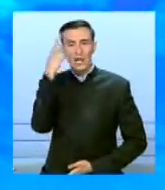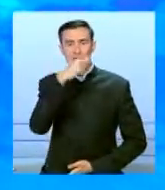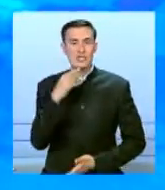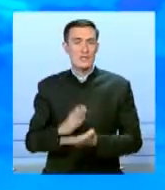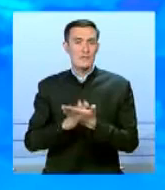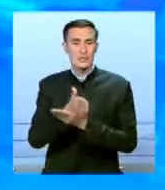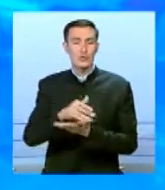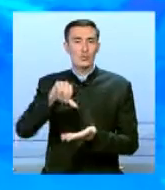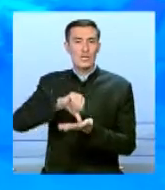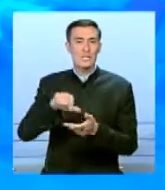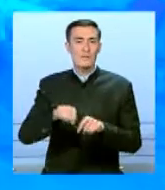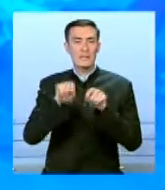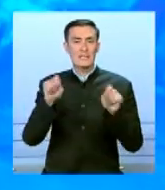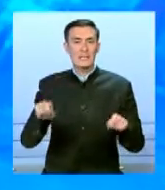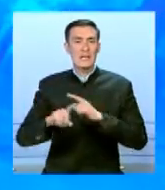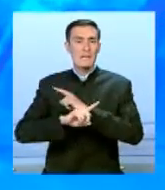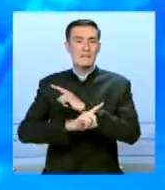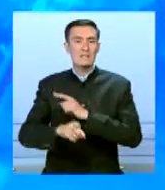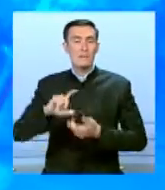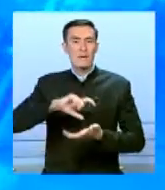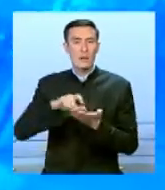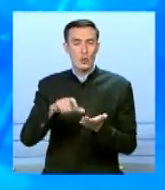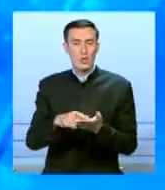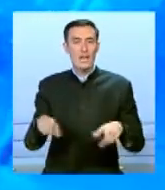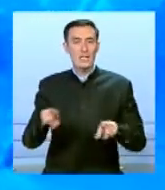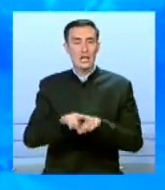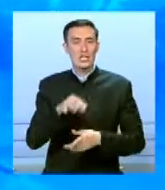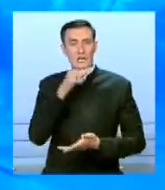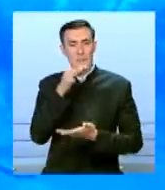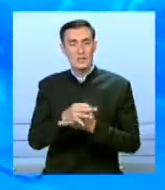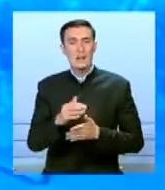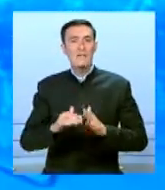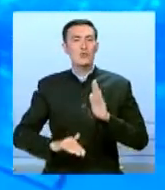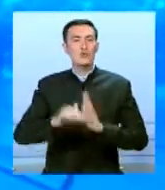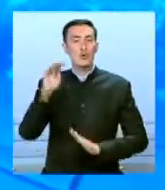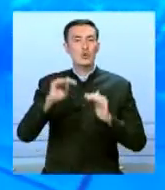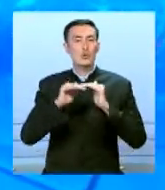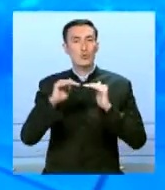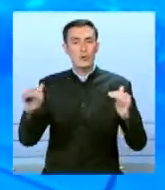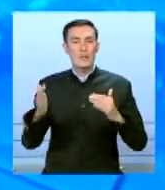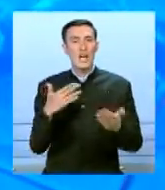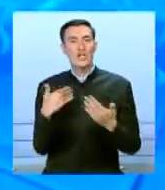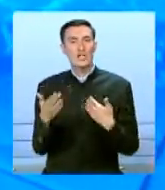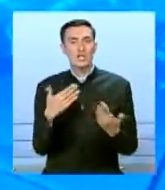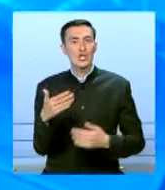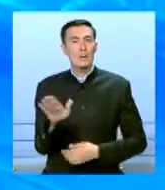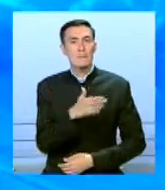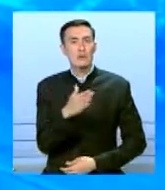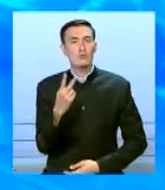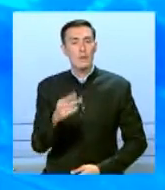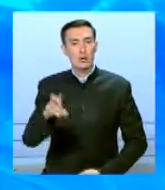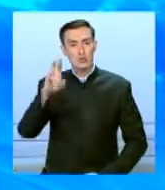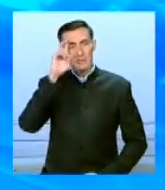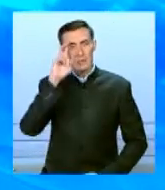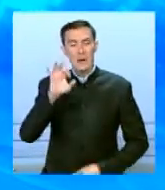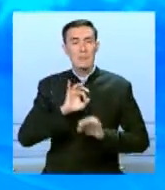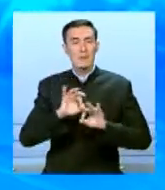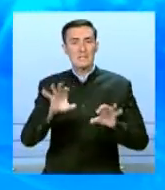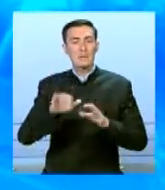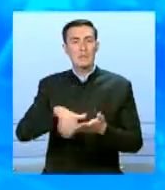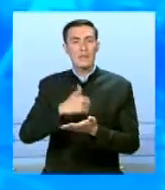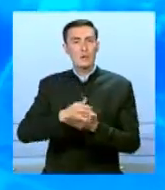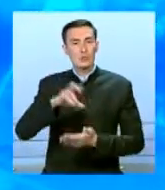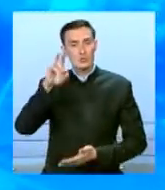личный визит и участие в открытии финского павильона, а также отметил высокий уровень сложившихся отношений между двумя странами. По словам